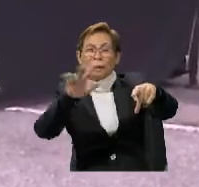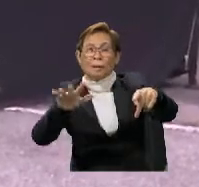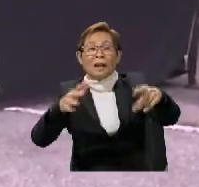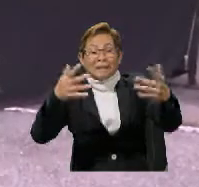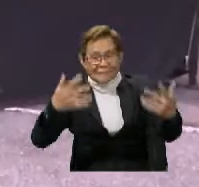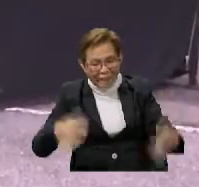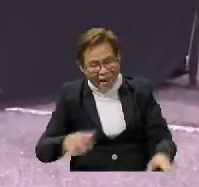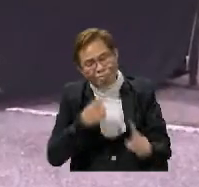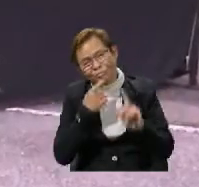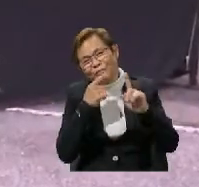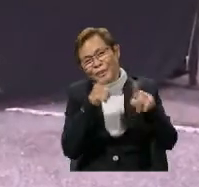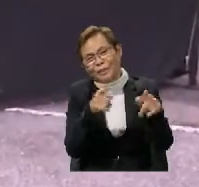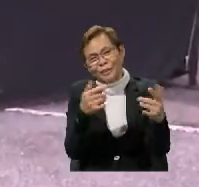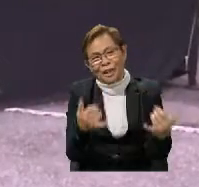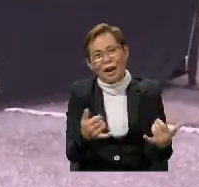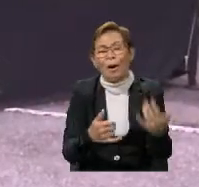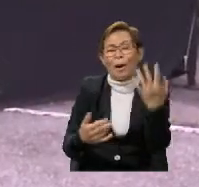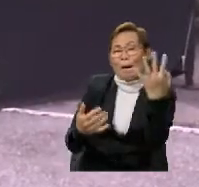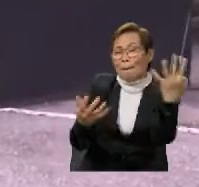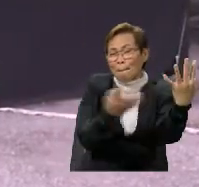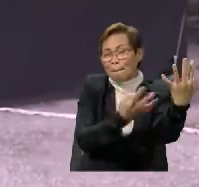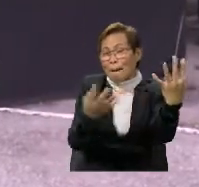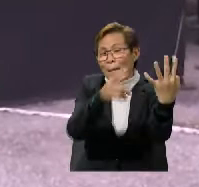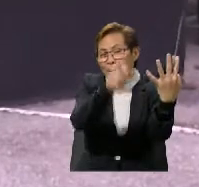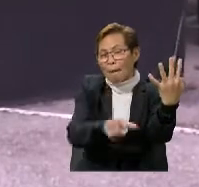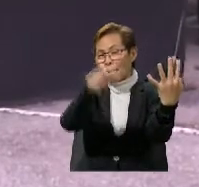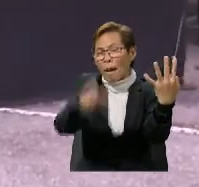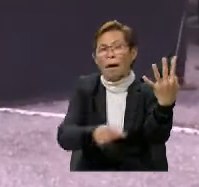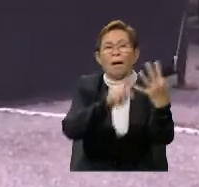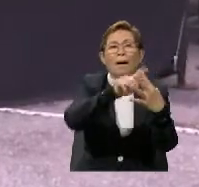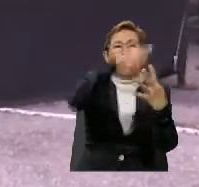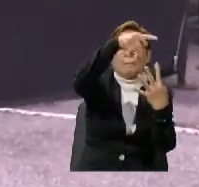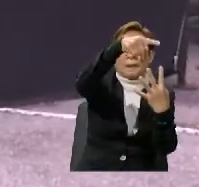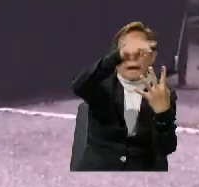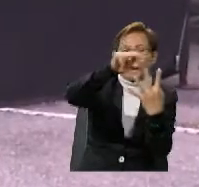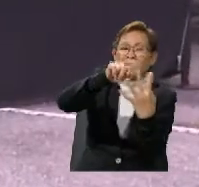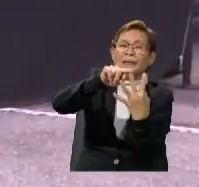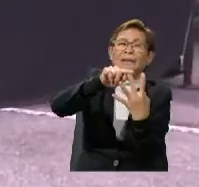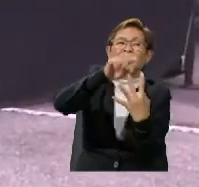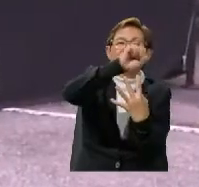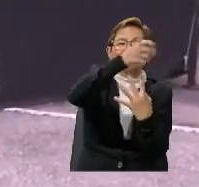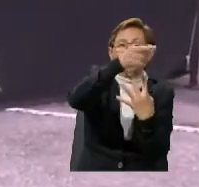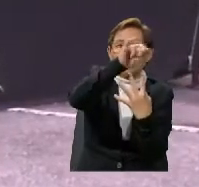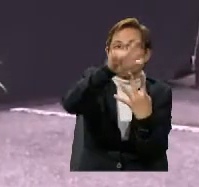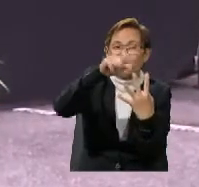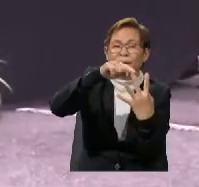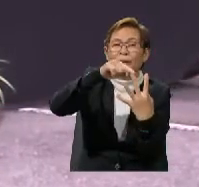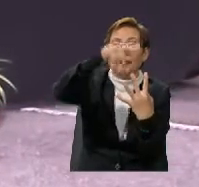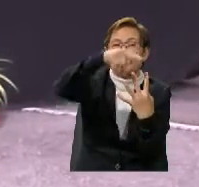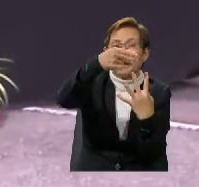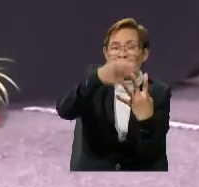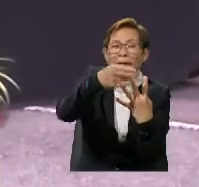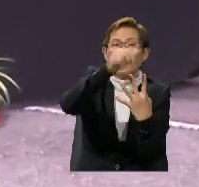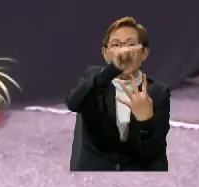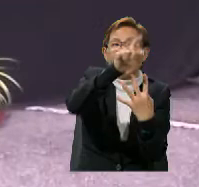akhirnya sudah pun terjawab. Keempat-empat calon tersebut adalah calon daripada Barisan Nasional, Syahril Sufian Hamdan, calon Pakatan